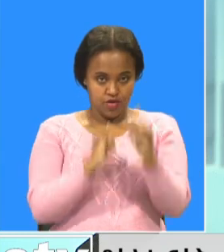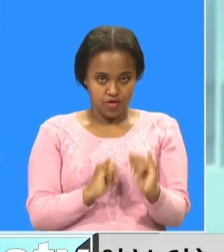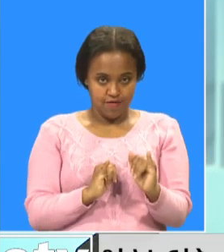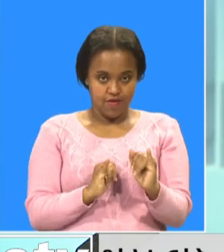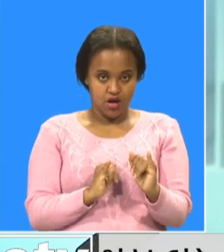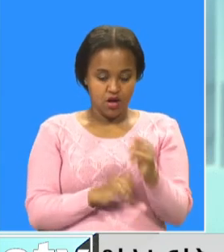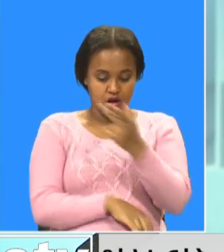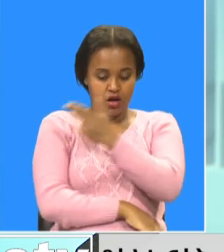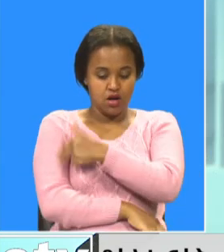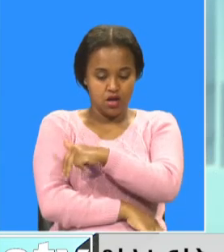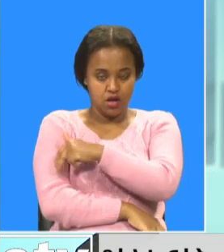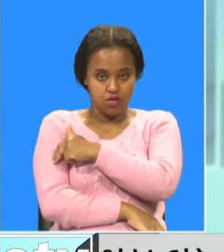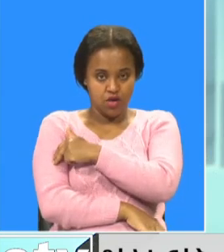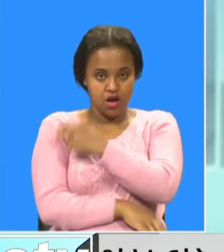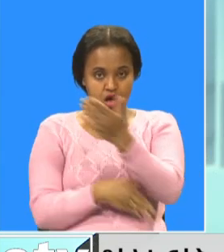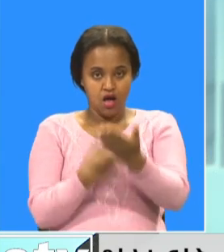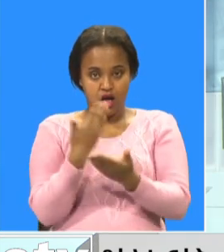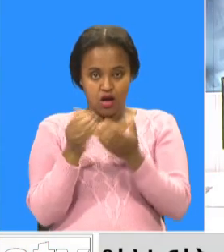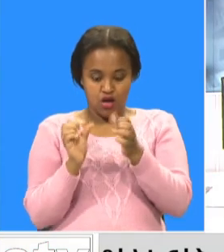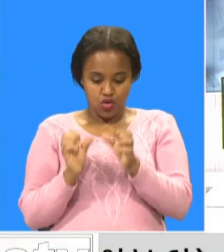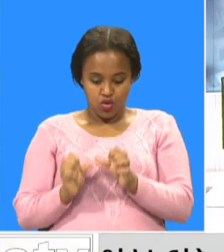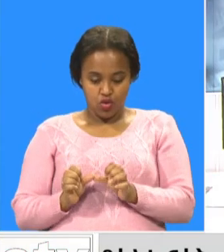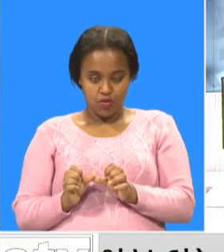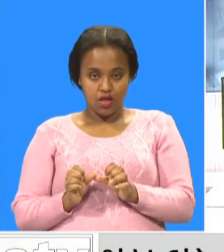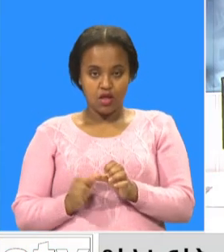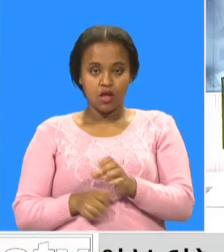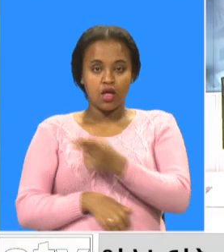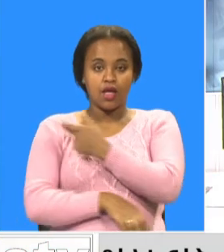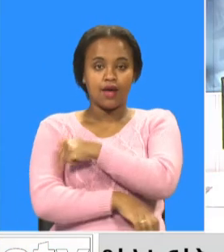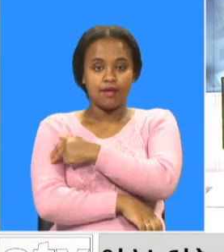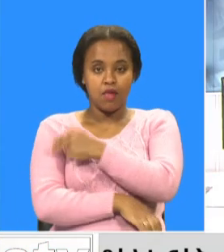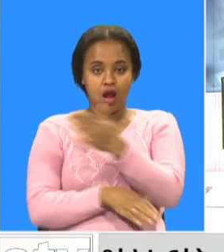ለህክምና አገልግሎት የሚውል ሜዲካል ማስክና